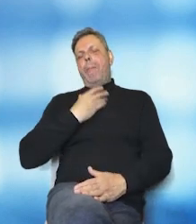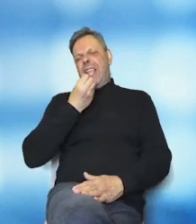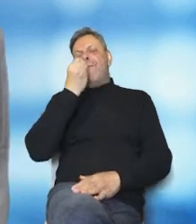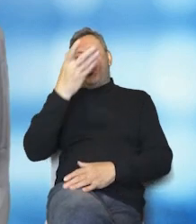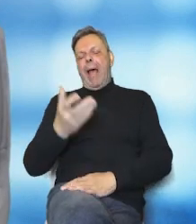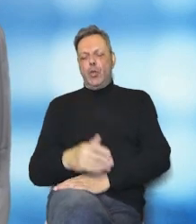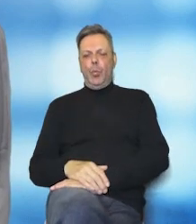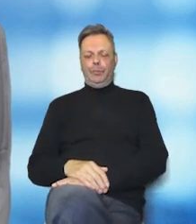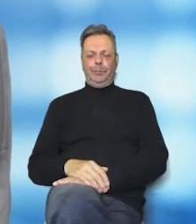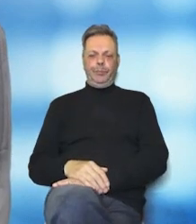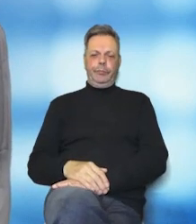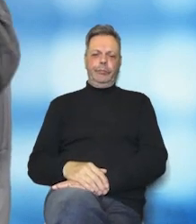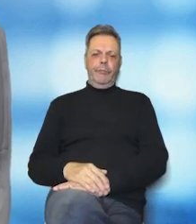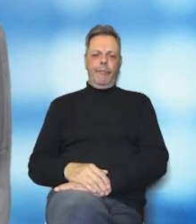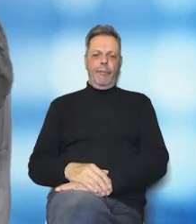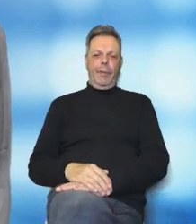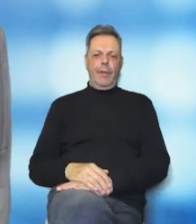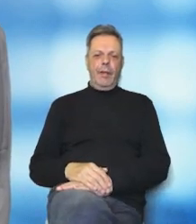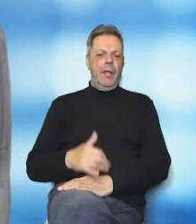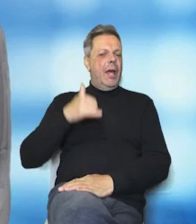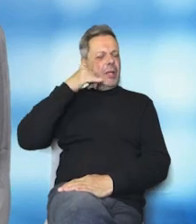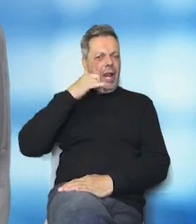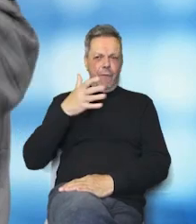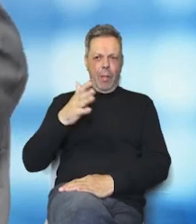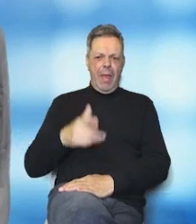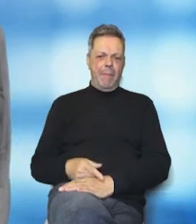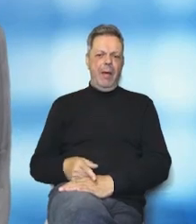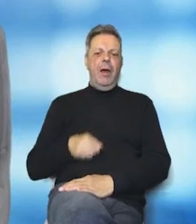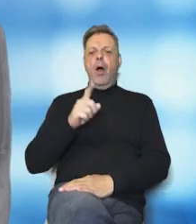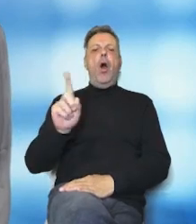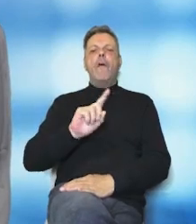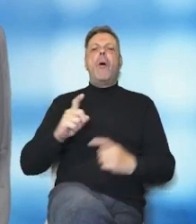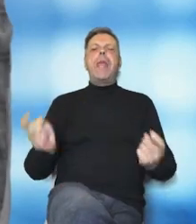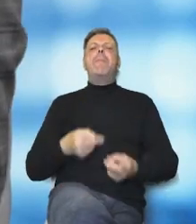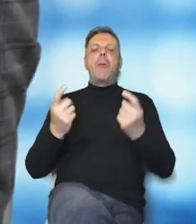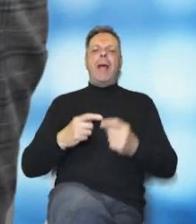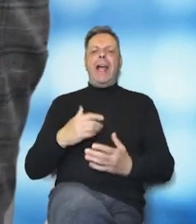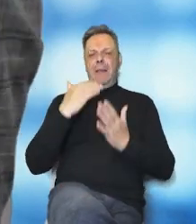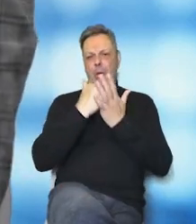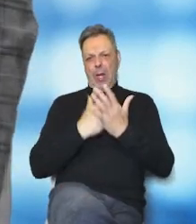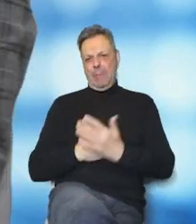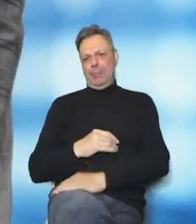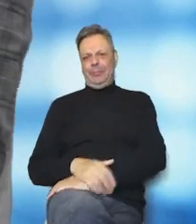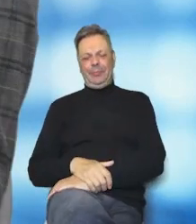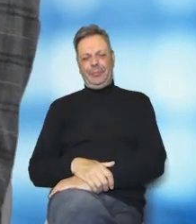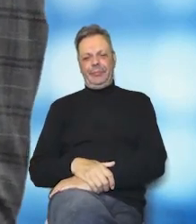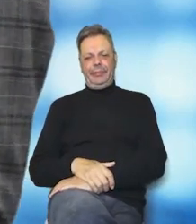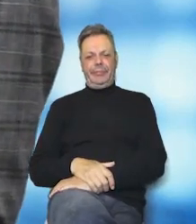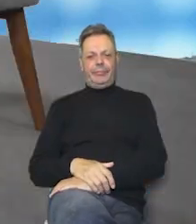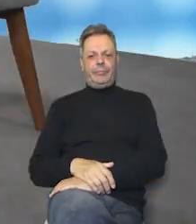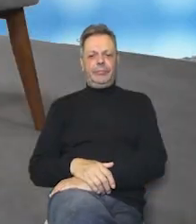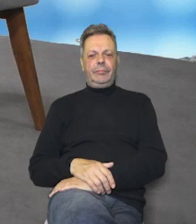Da. Nema telefona, žao mi je, ovo nije propagandni program. Tako je. Znači, sve